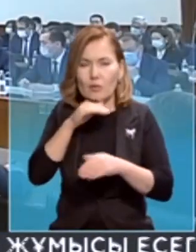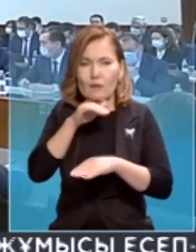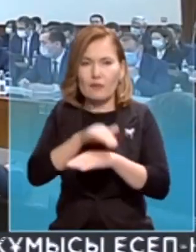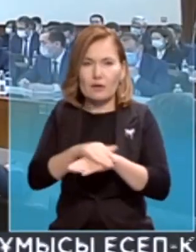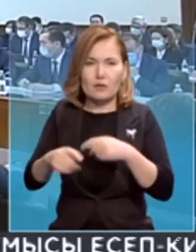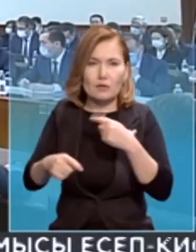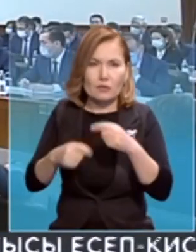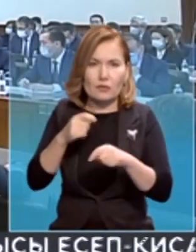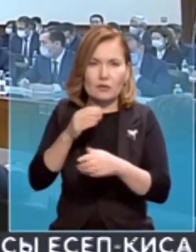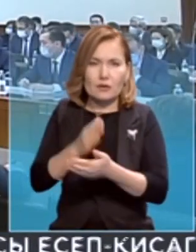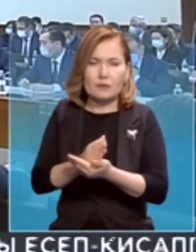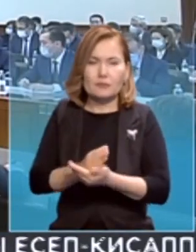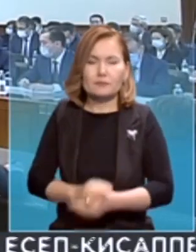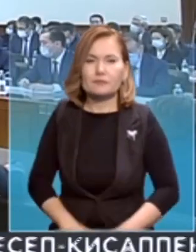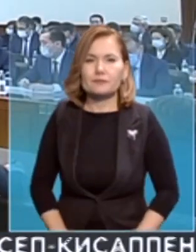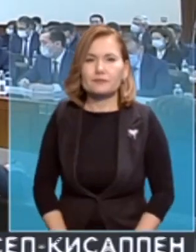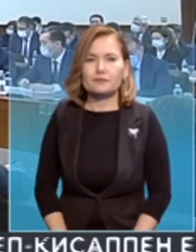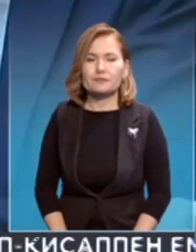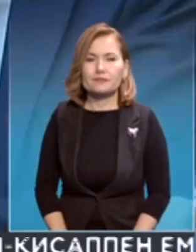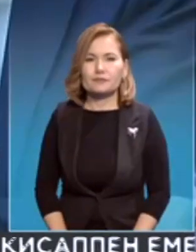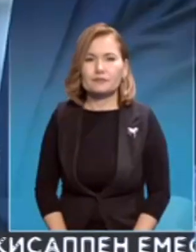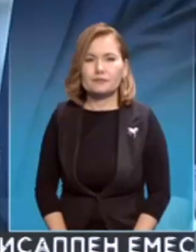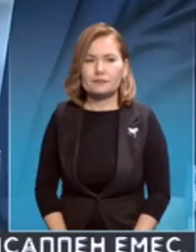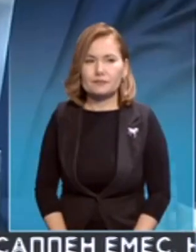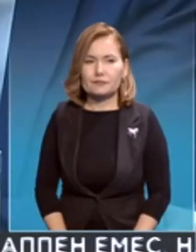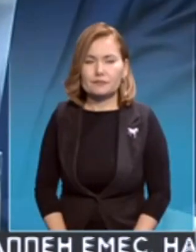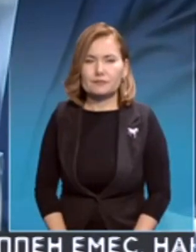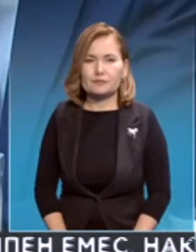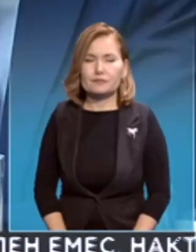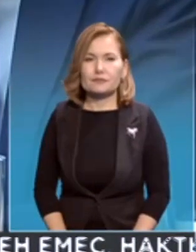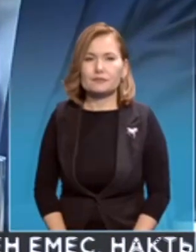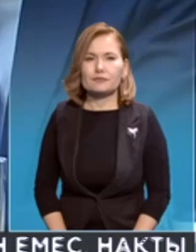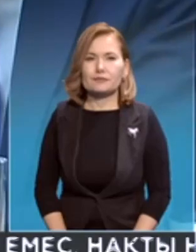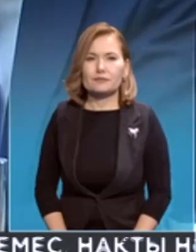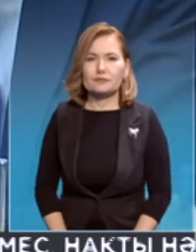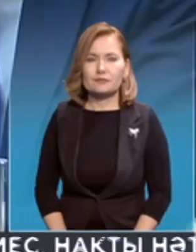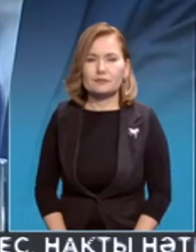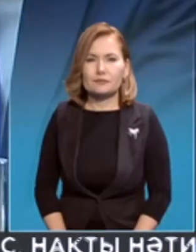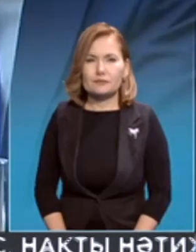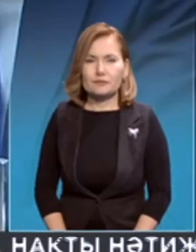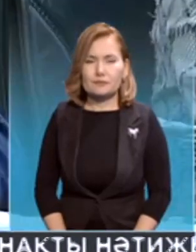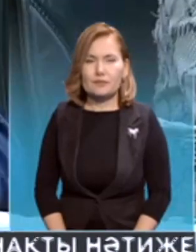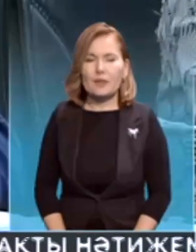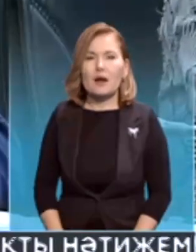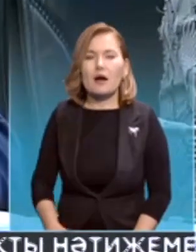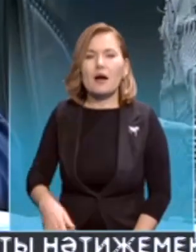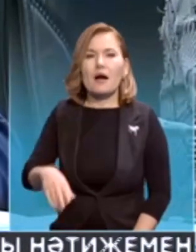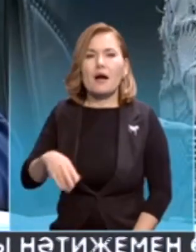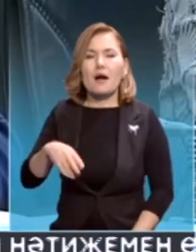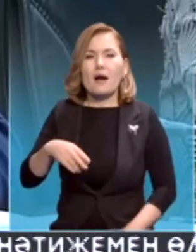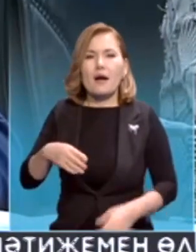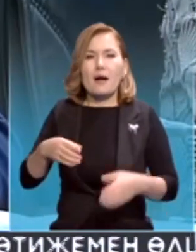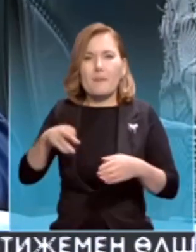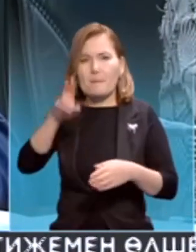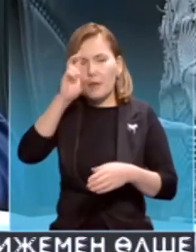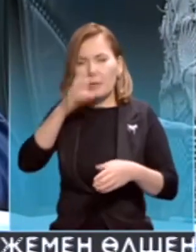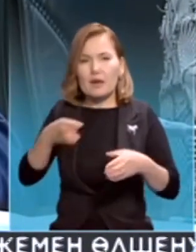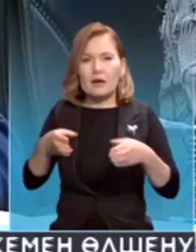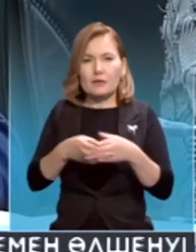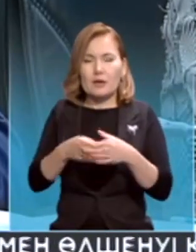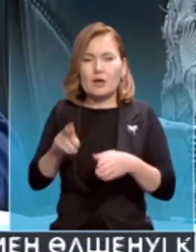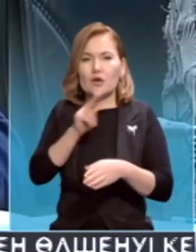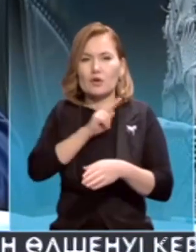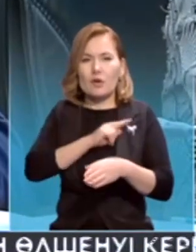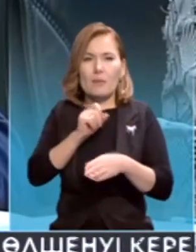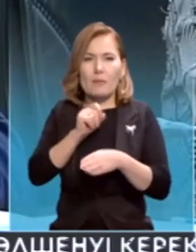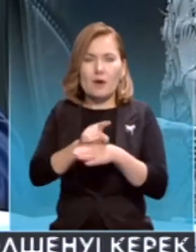барады. В работе государственного аппарата сохраняется формальный подход к исполнению моих поручений. Мемлекеттік аппарат жұмысында менің тапсырмаларымды